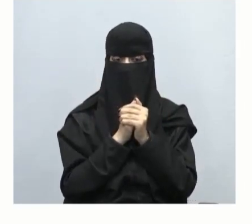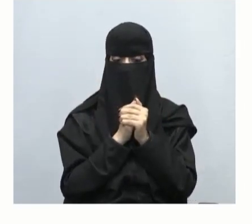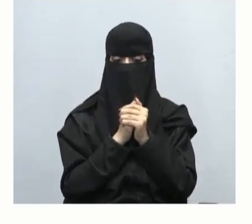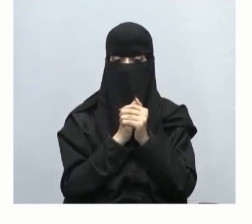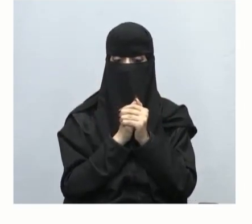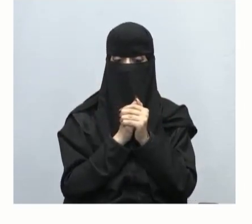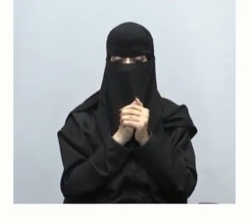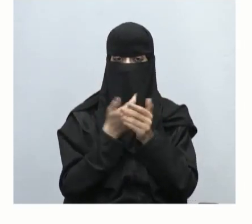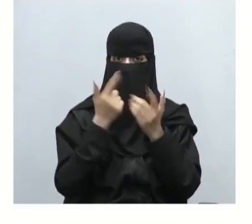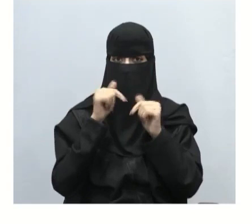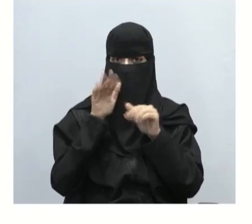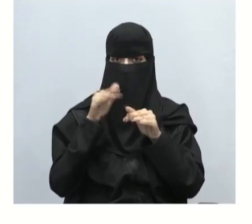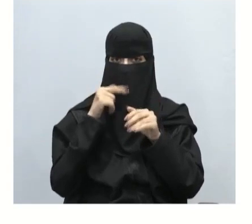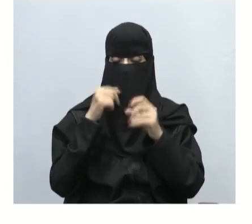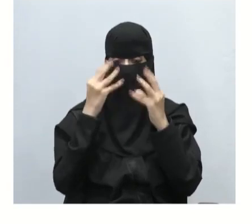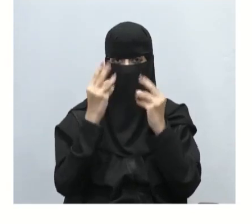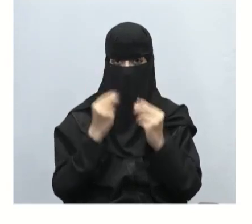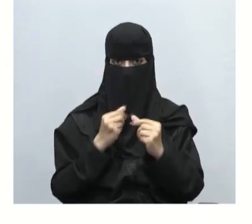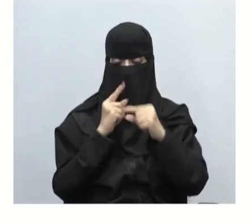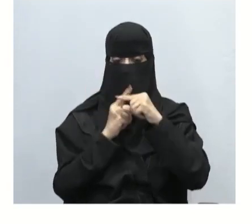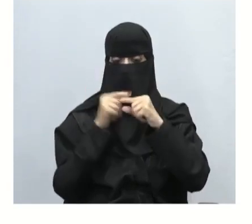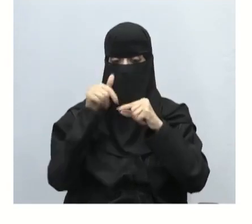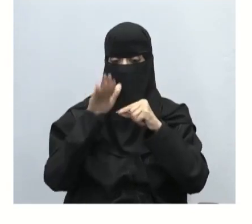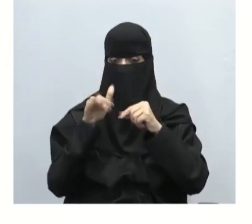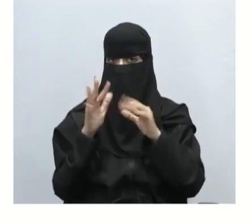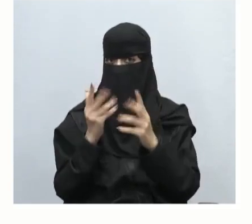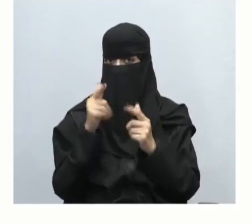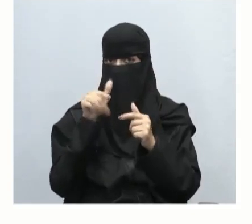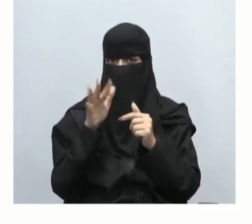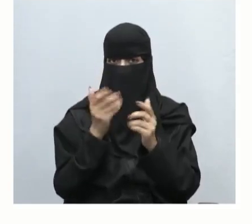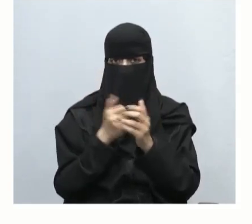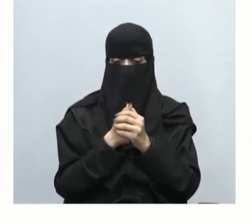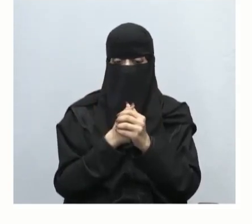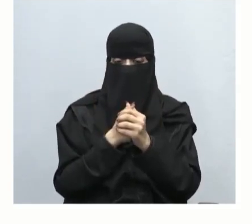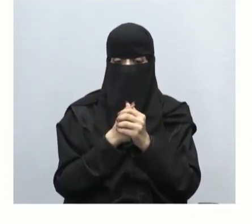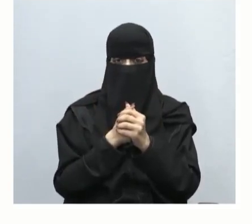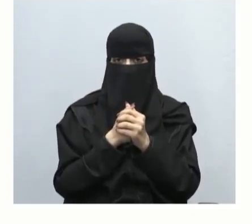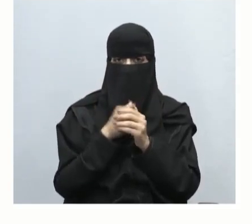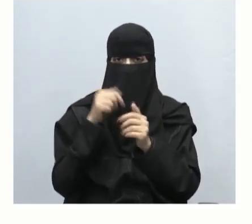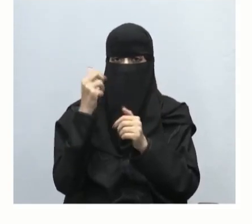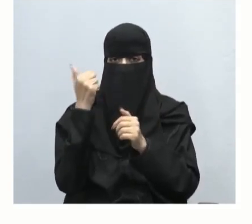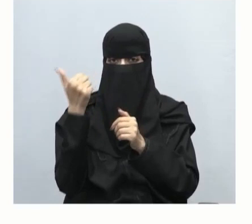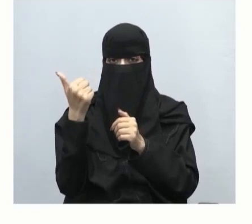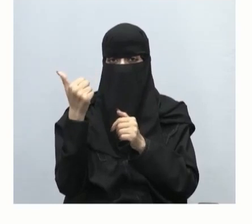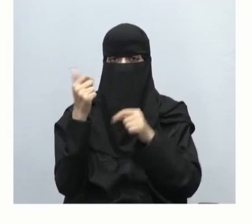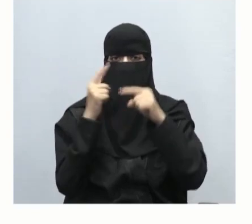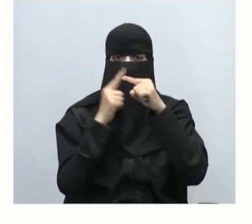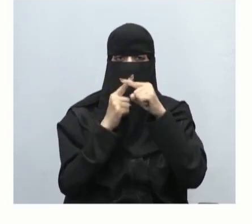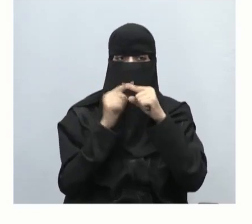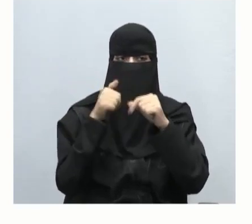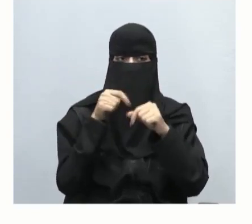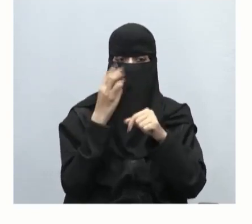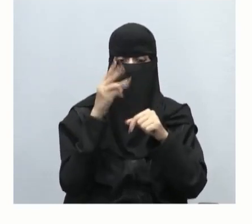القوه الان سوف نحسب الضرب لدينا الضرب هنا عين 6 مضروبه في